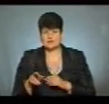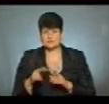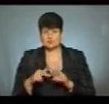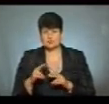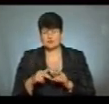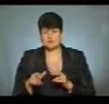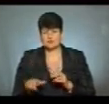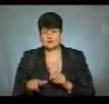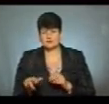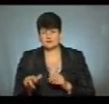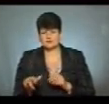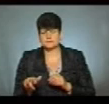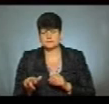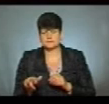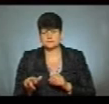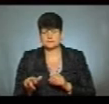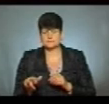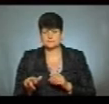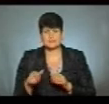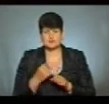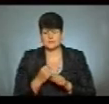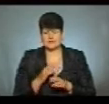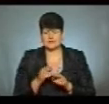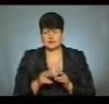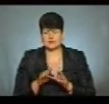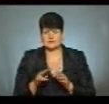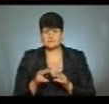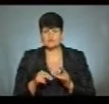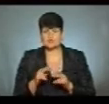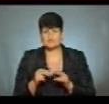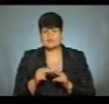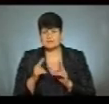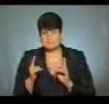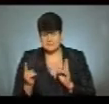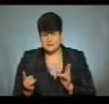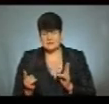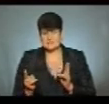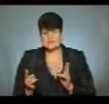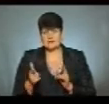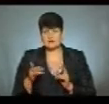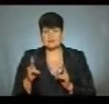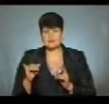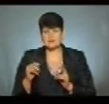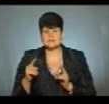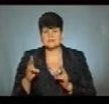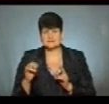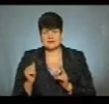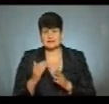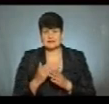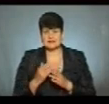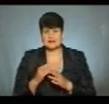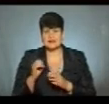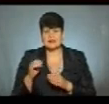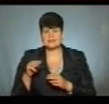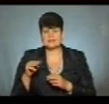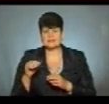збудований шляхопровід, скажімо так, недовершений до кінця. Це збудований міст через річку Гнізна, який стоїть як етажерка